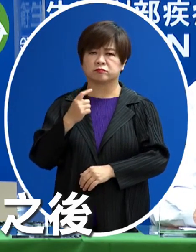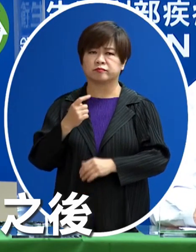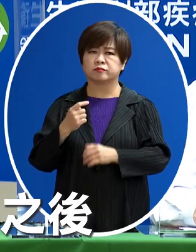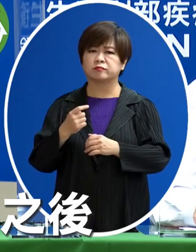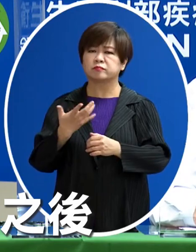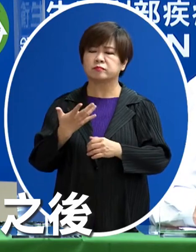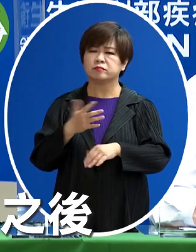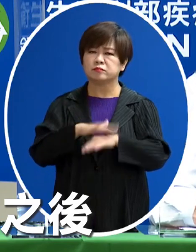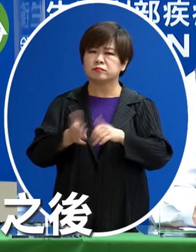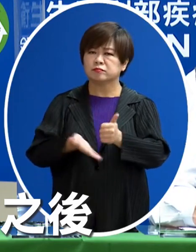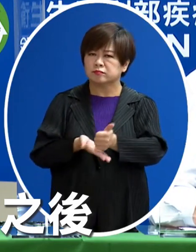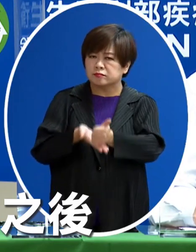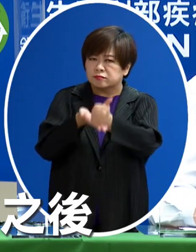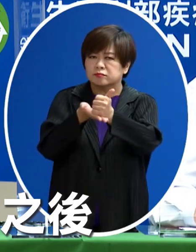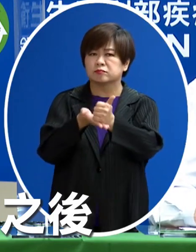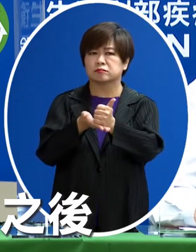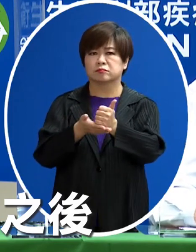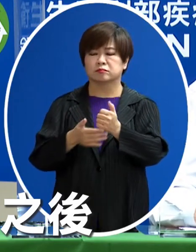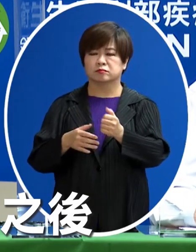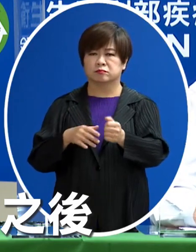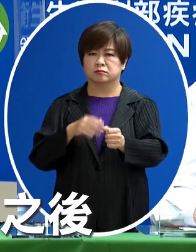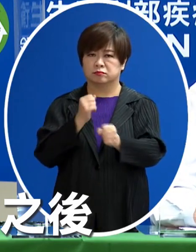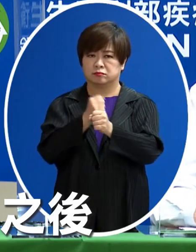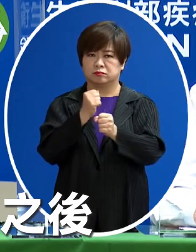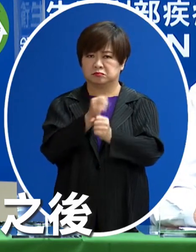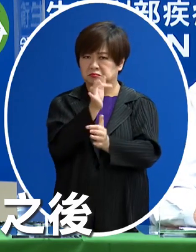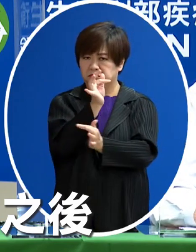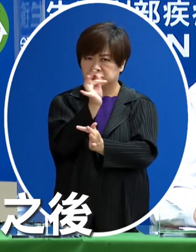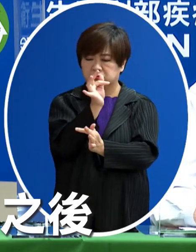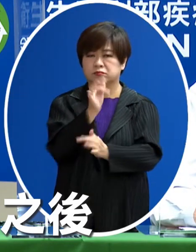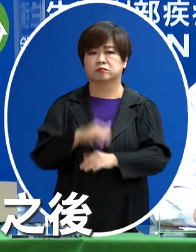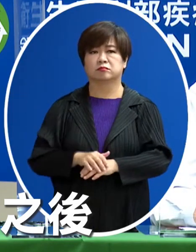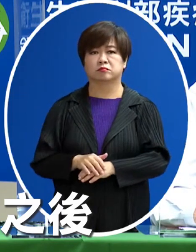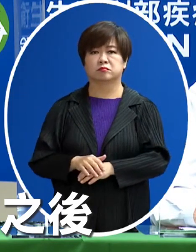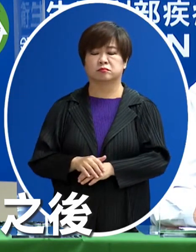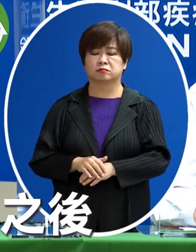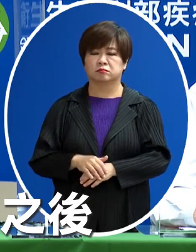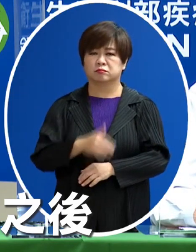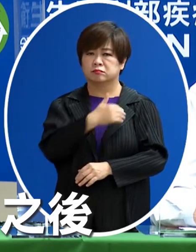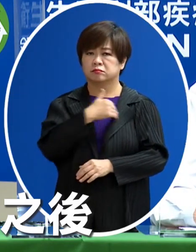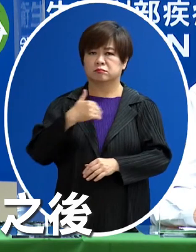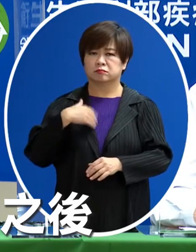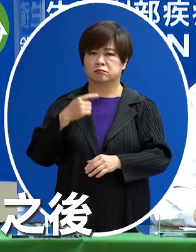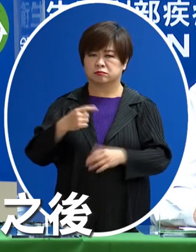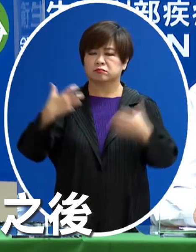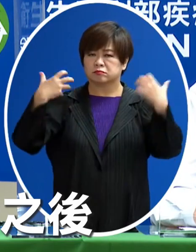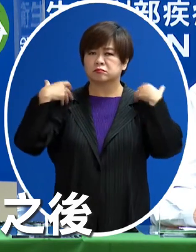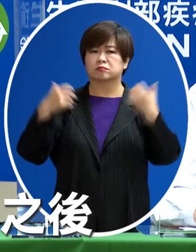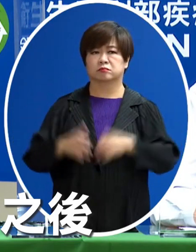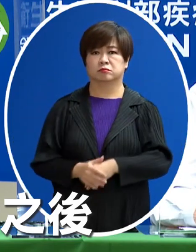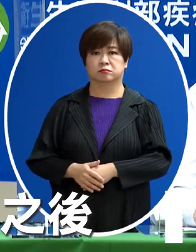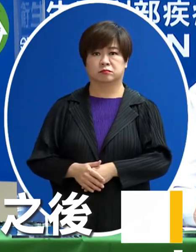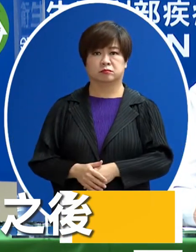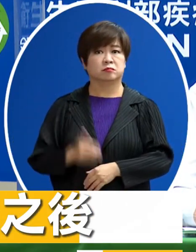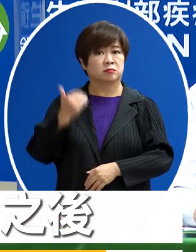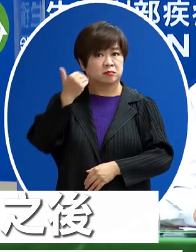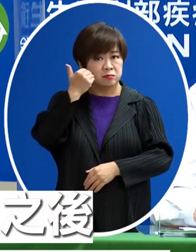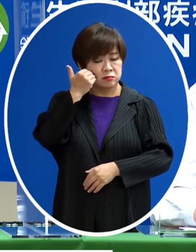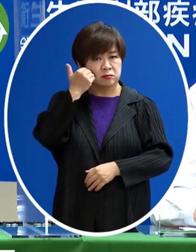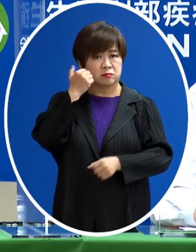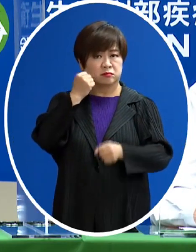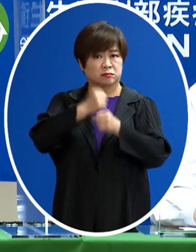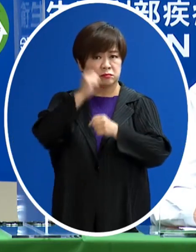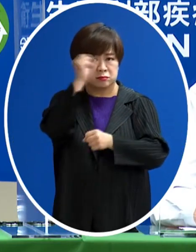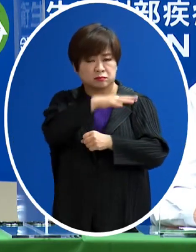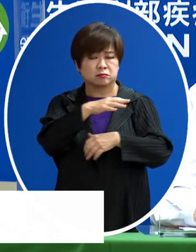个往生者，的尊严会去做兼顾。那如果还有做不好、做不够的